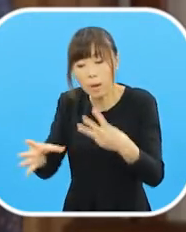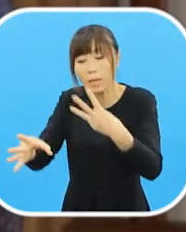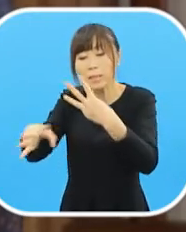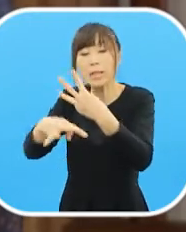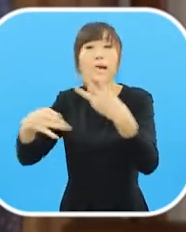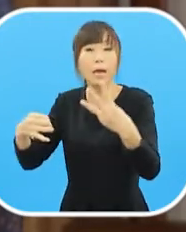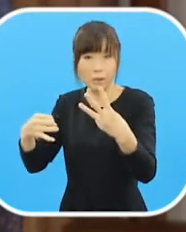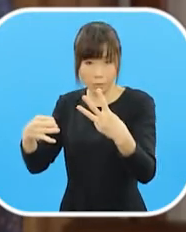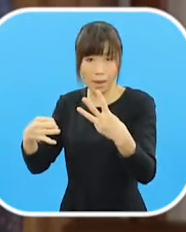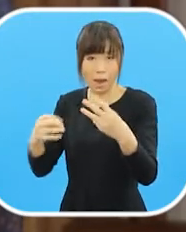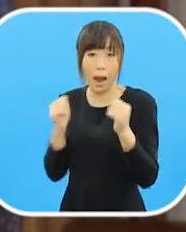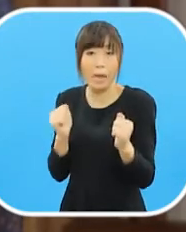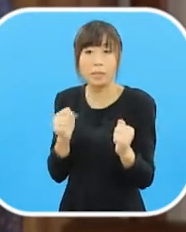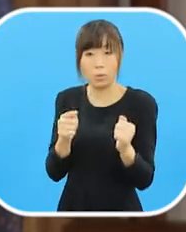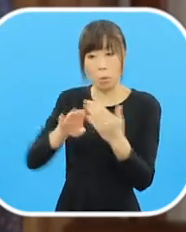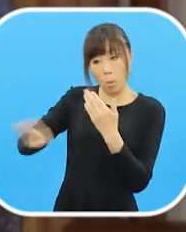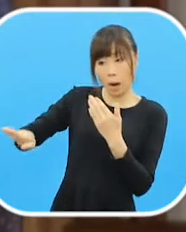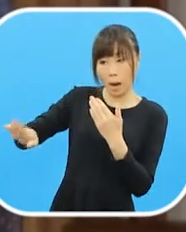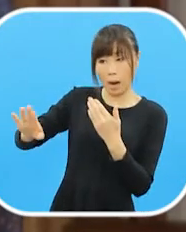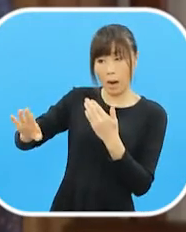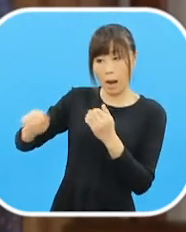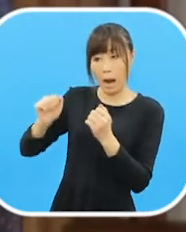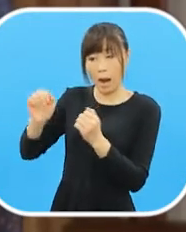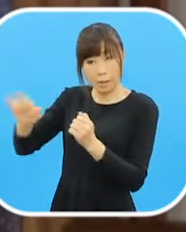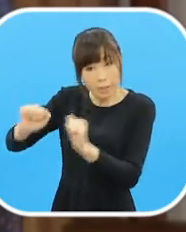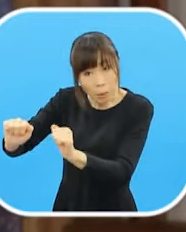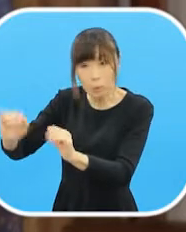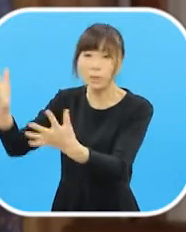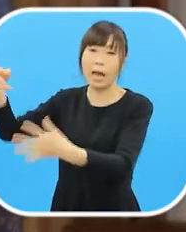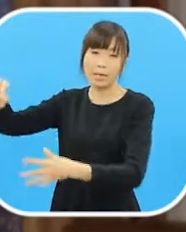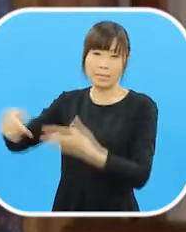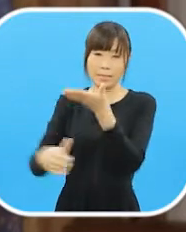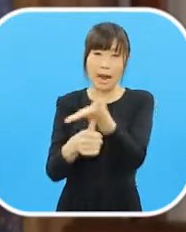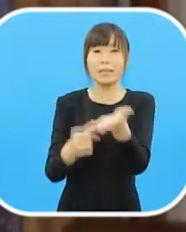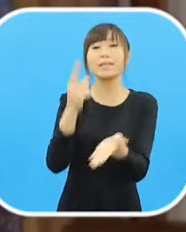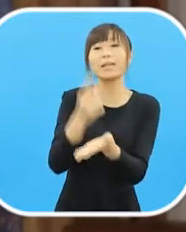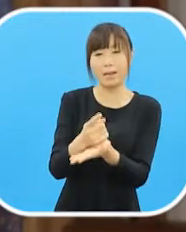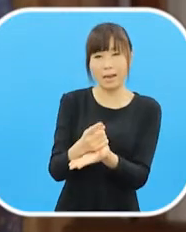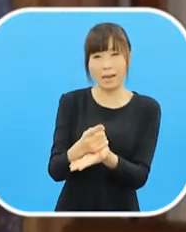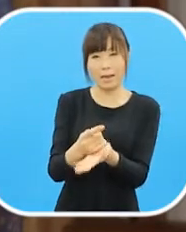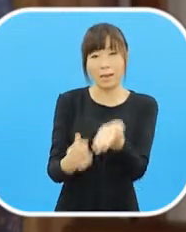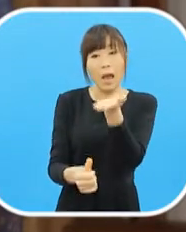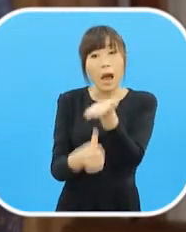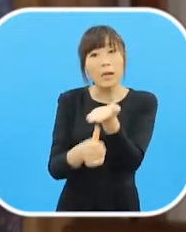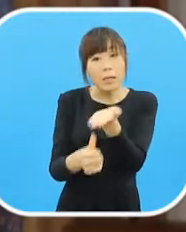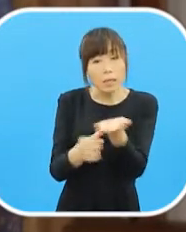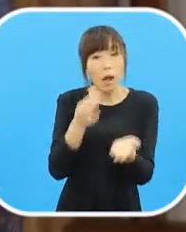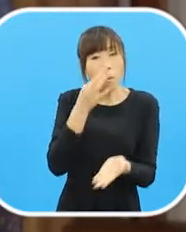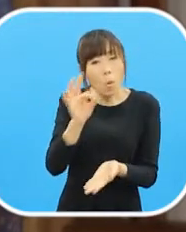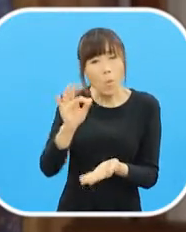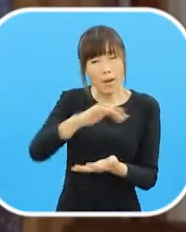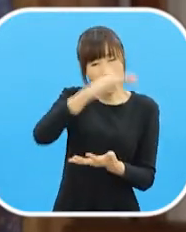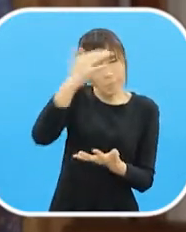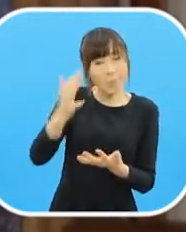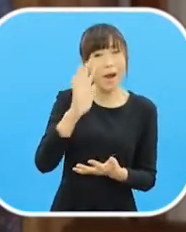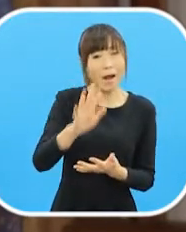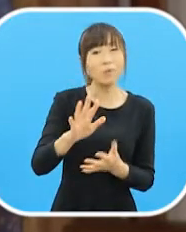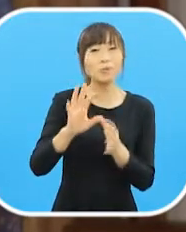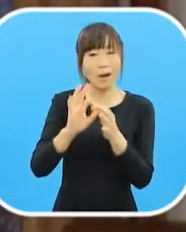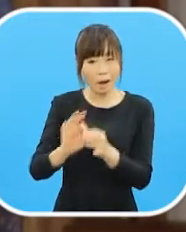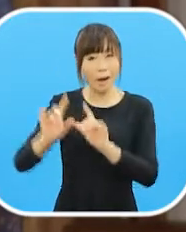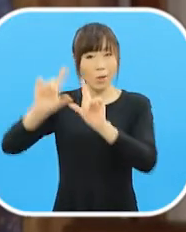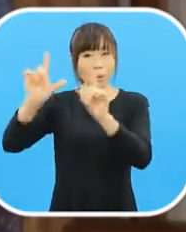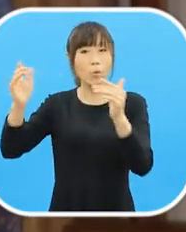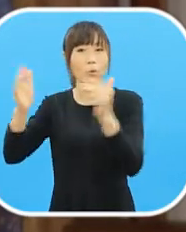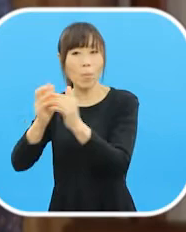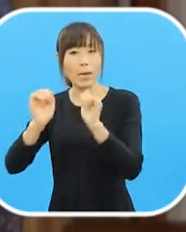が走るかって。だけど秋田の人は米束なんぼでもあるから東京まで走れって言ったっていう、で、